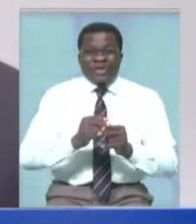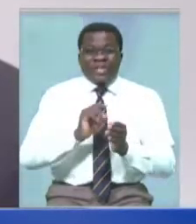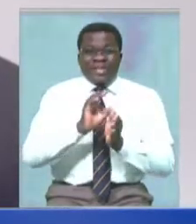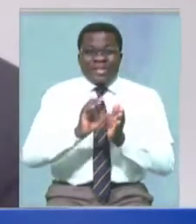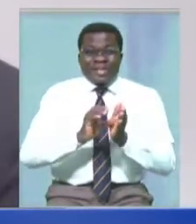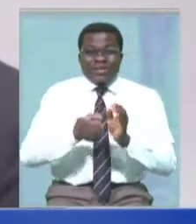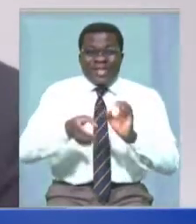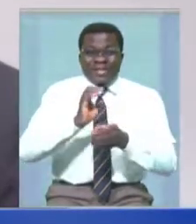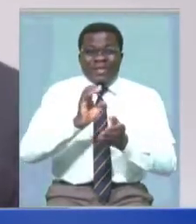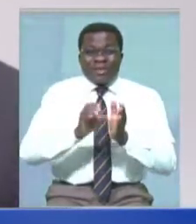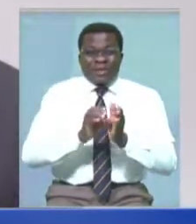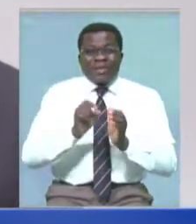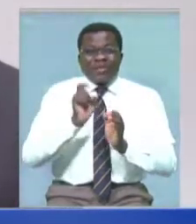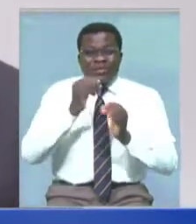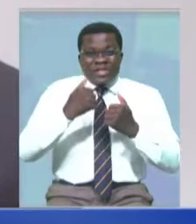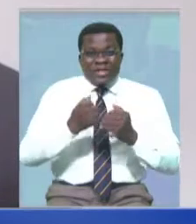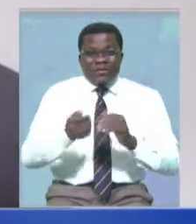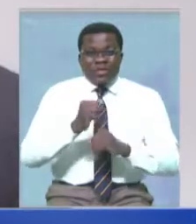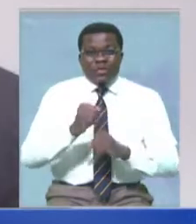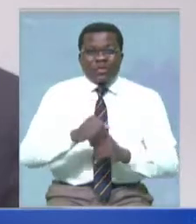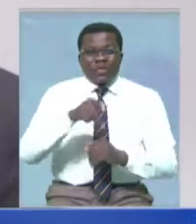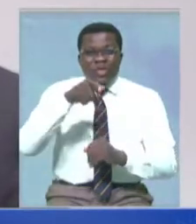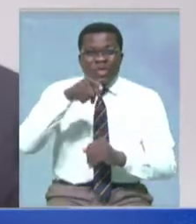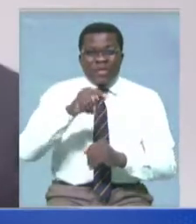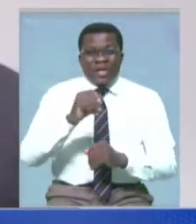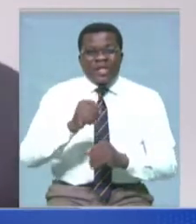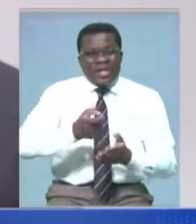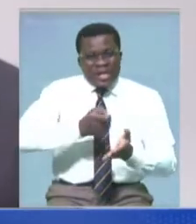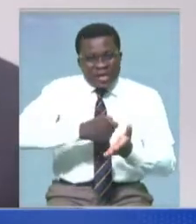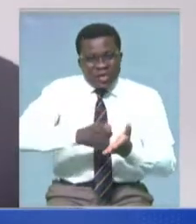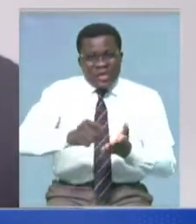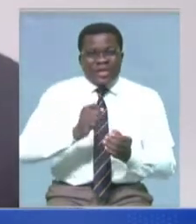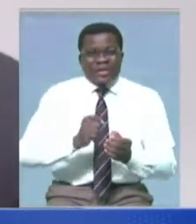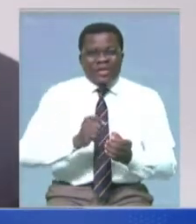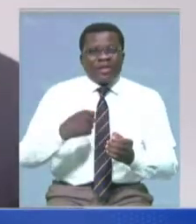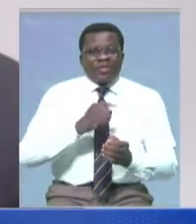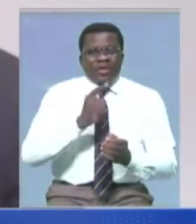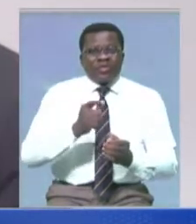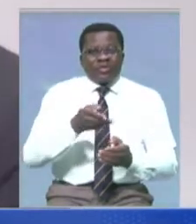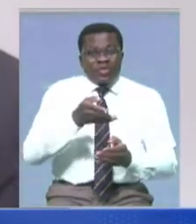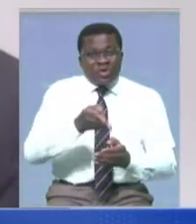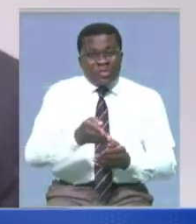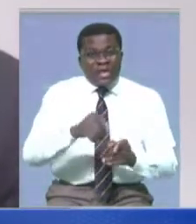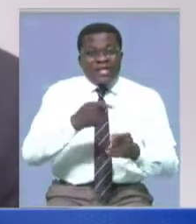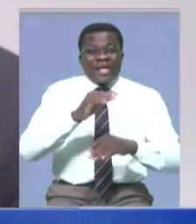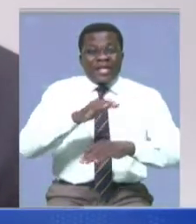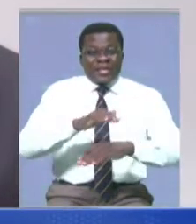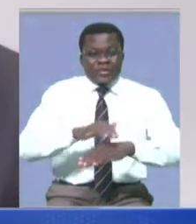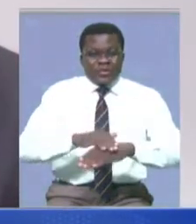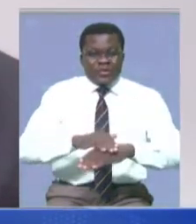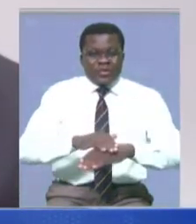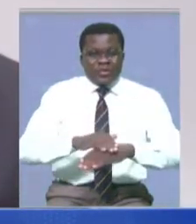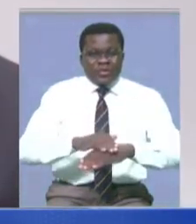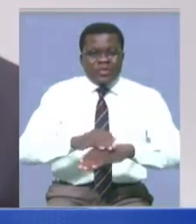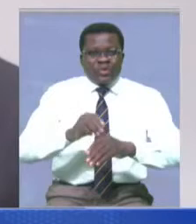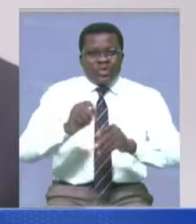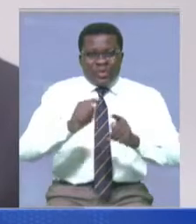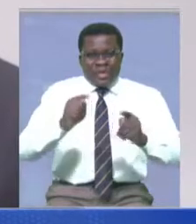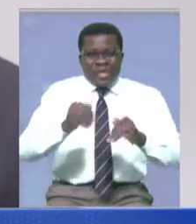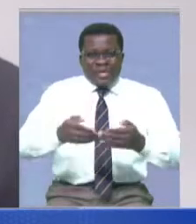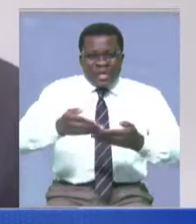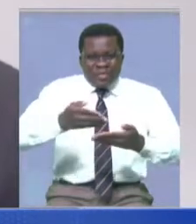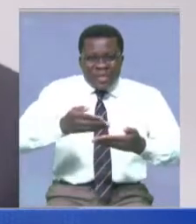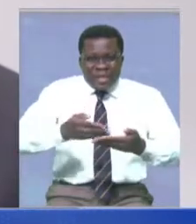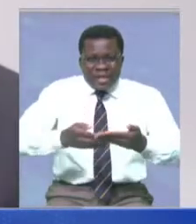climatiques. Nous avons aujourd'hui notre PNA qui est en cours de rédaction. Ah ouais. Mais nous sommes à même d'aller sur la table des